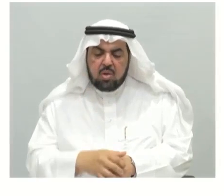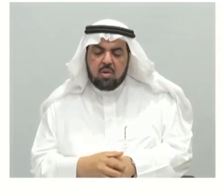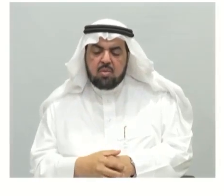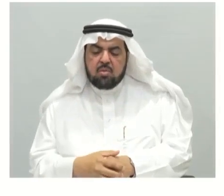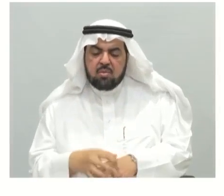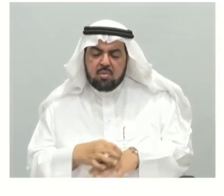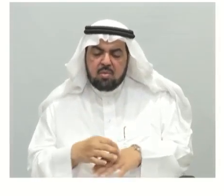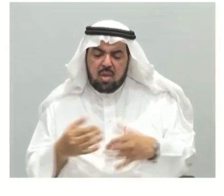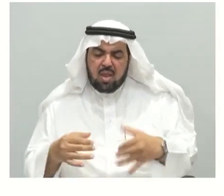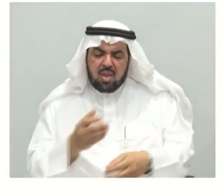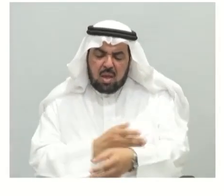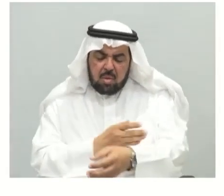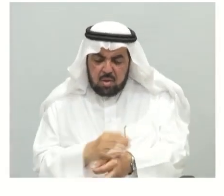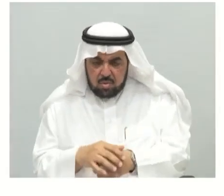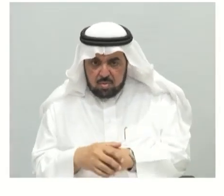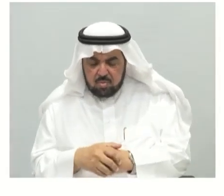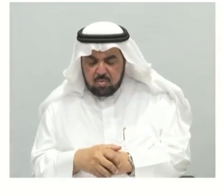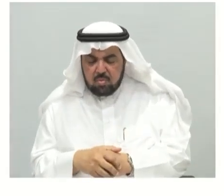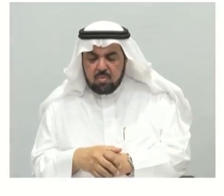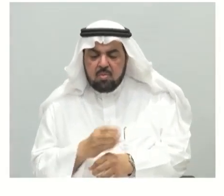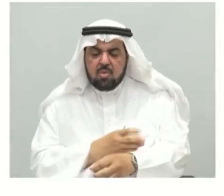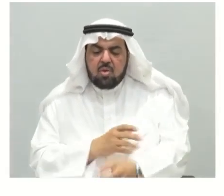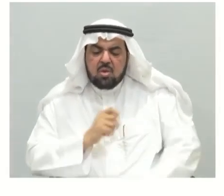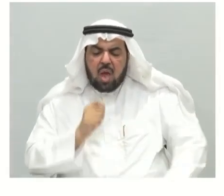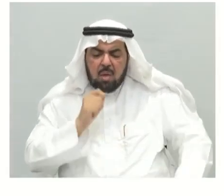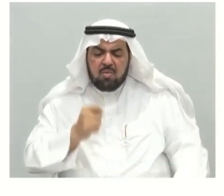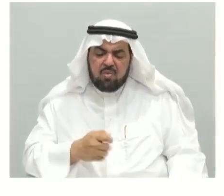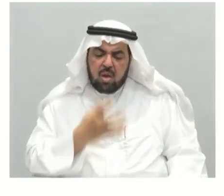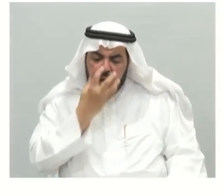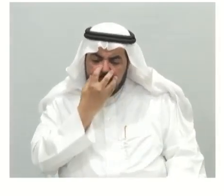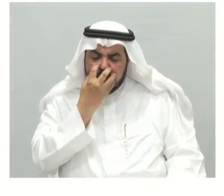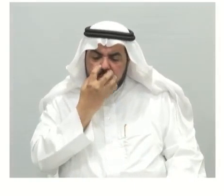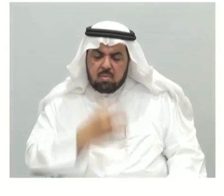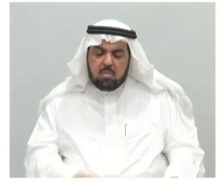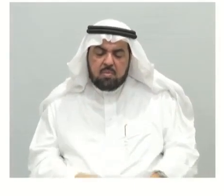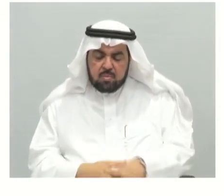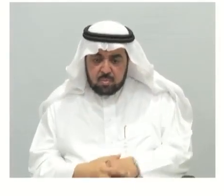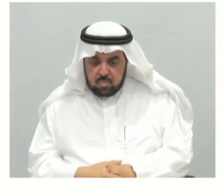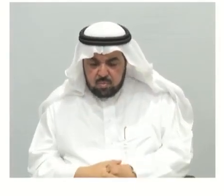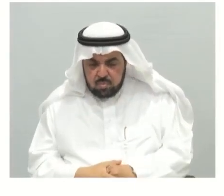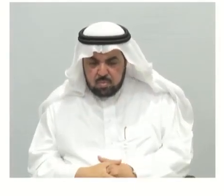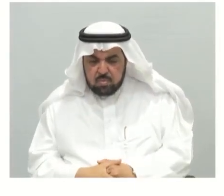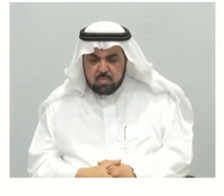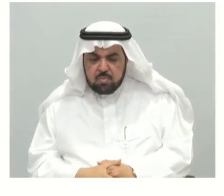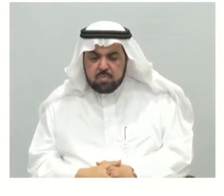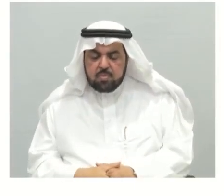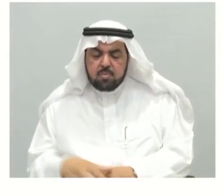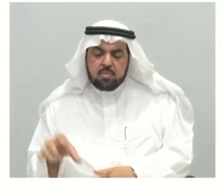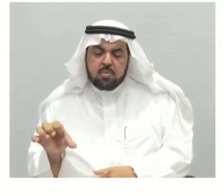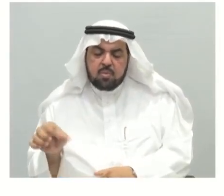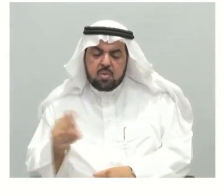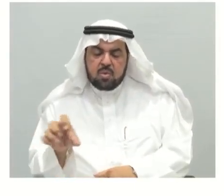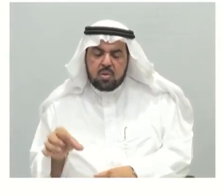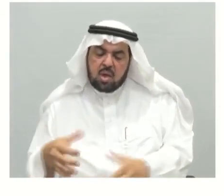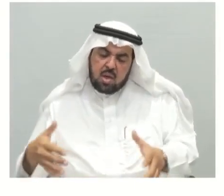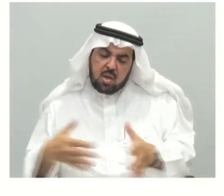للاشخاص الذي الذين يكون لديهم صعوبات في عمليه التنفس في السؤال التاسع